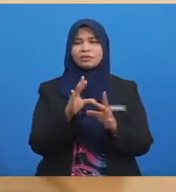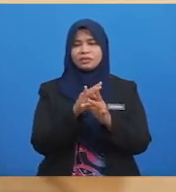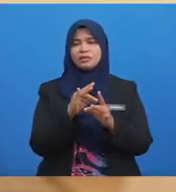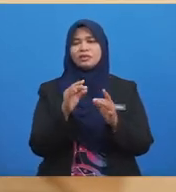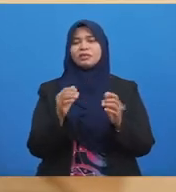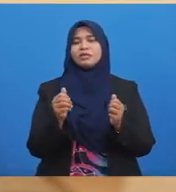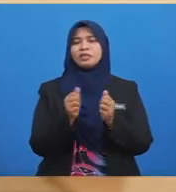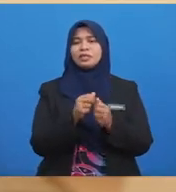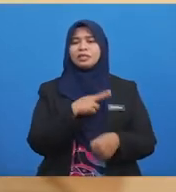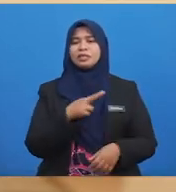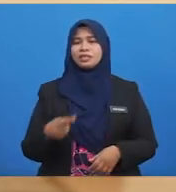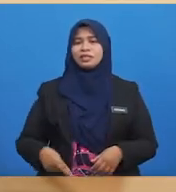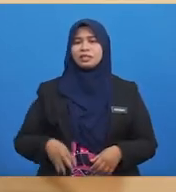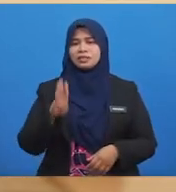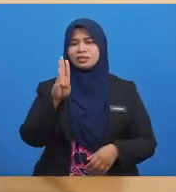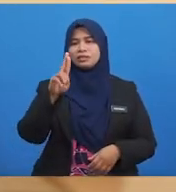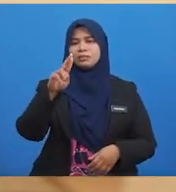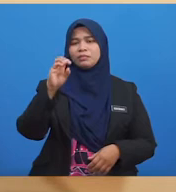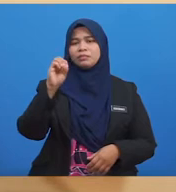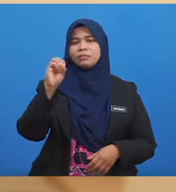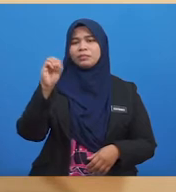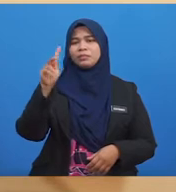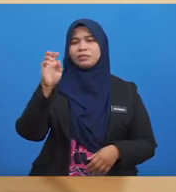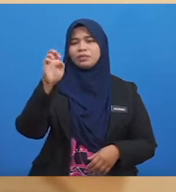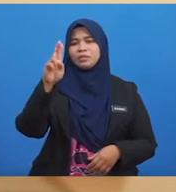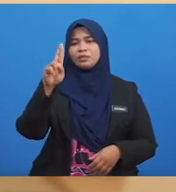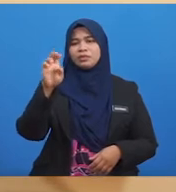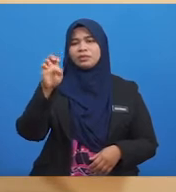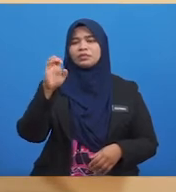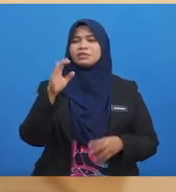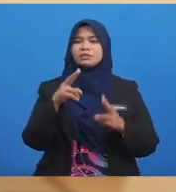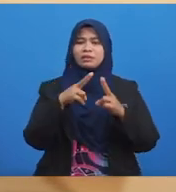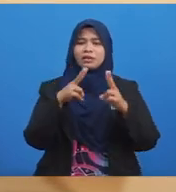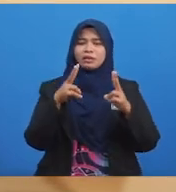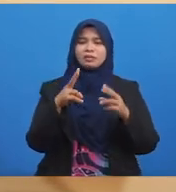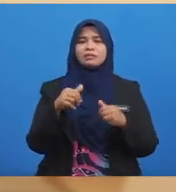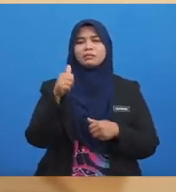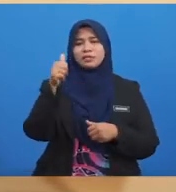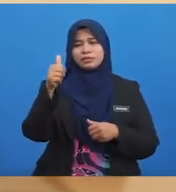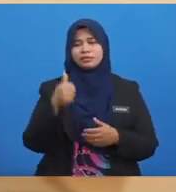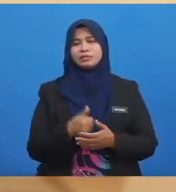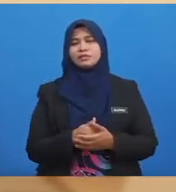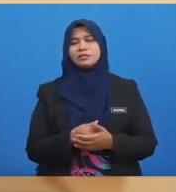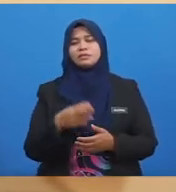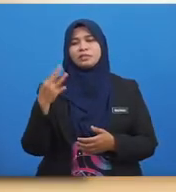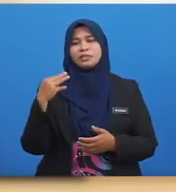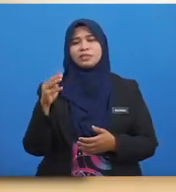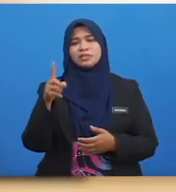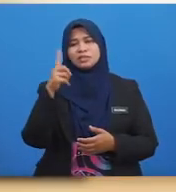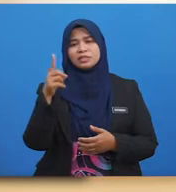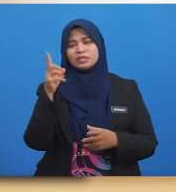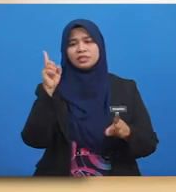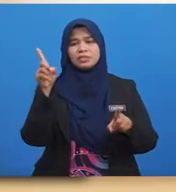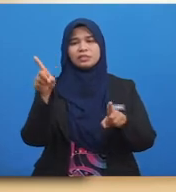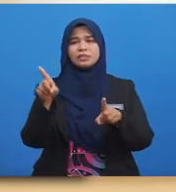antara penduduk Sarawak dengan Raja Brook amat kukuh dan penduduk amat percaya kepada raja mereka.